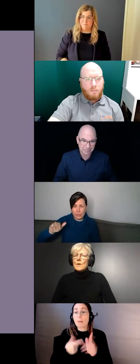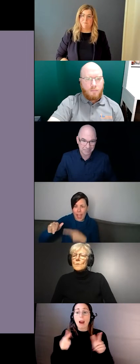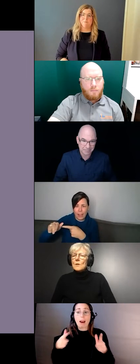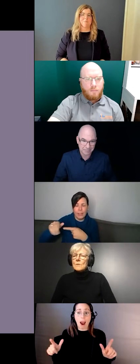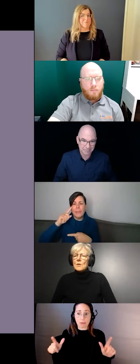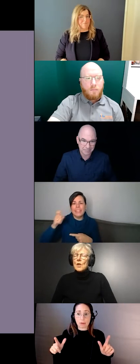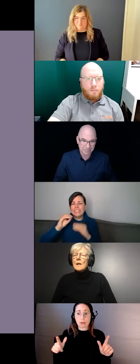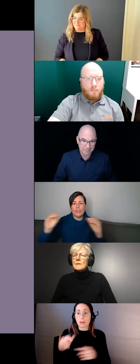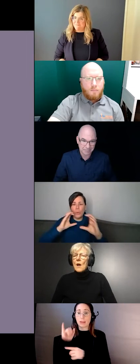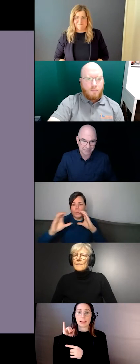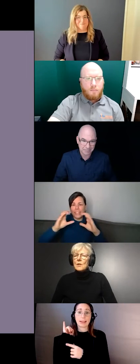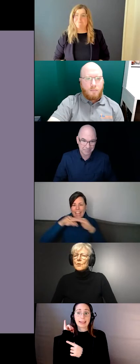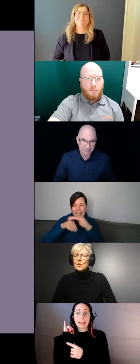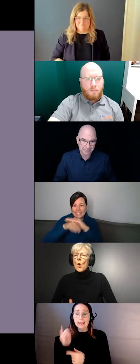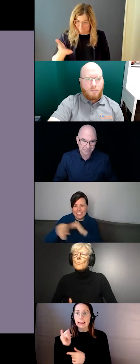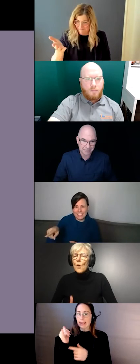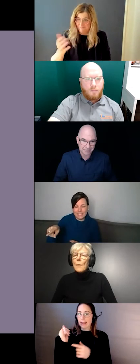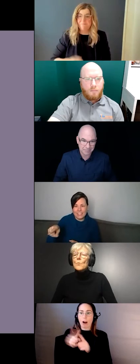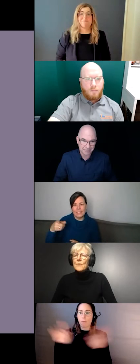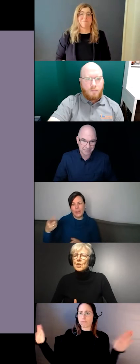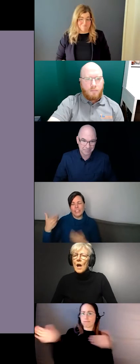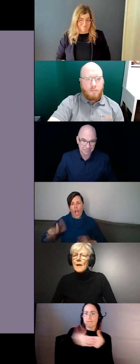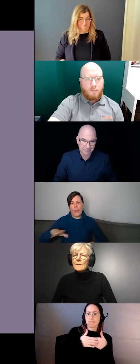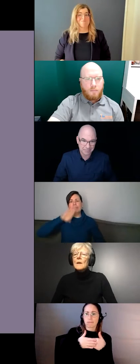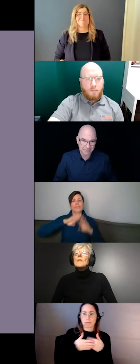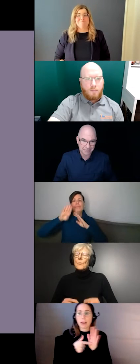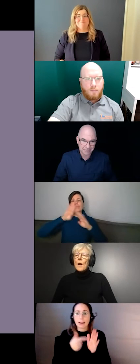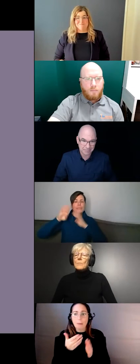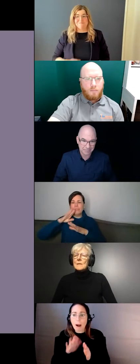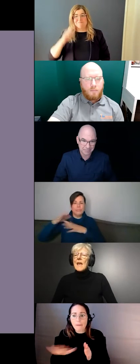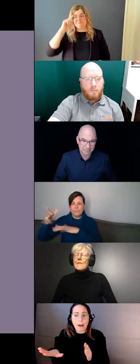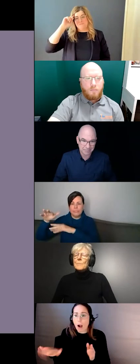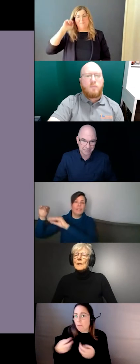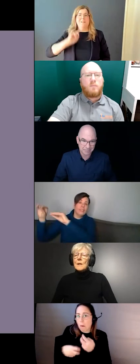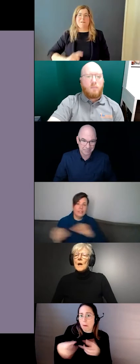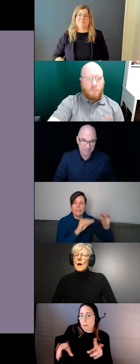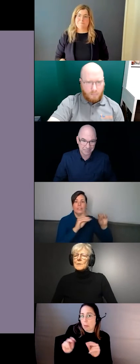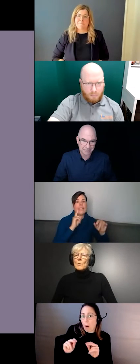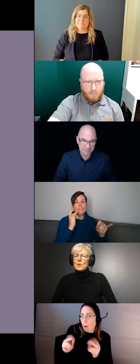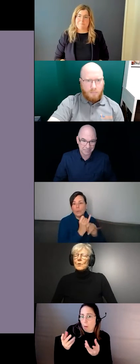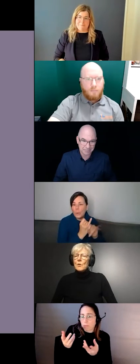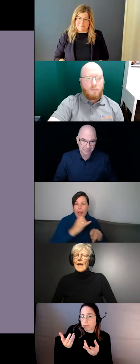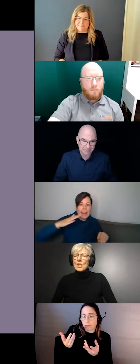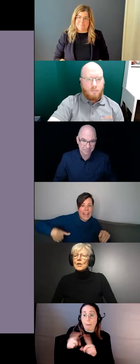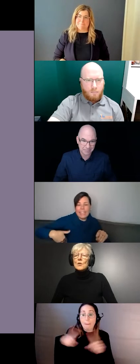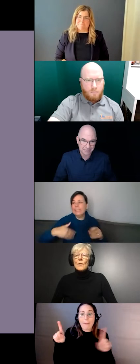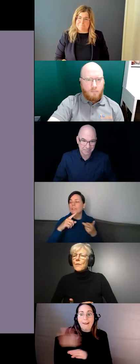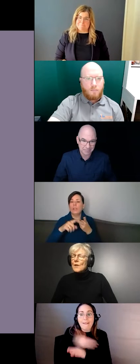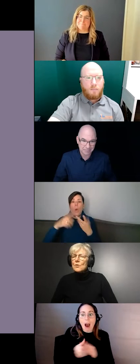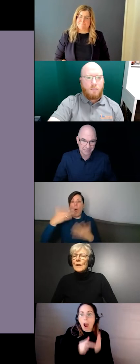la fenêtre a été fermée, l'enfant n'a pas un problème. Il n'y a pas de problème avec l'enfant. Le problème, c'est qu'ils n'ont pas été exposés à la communication. Donc,